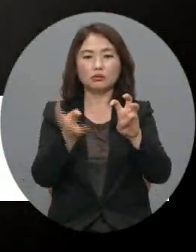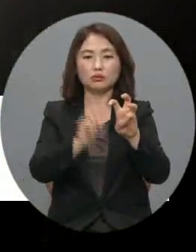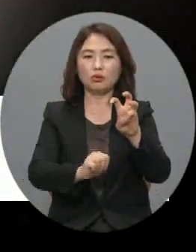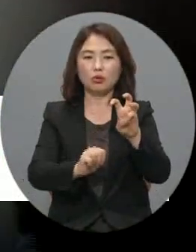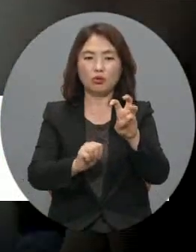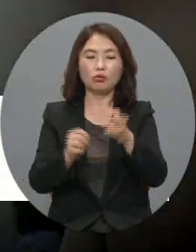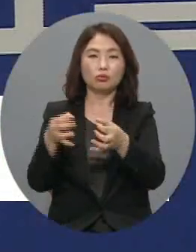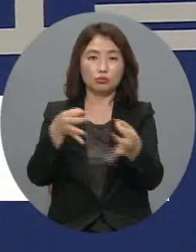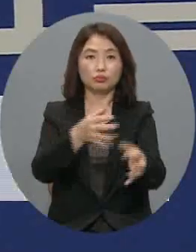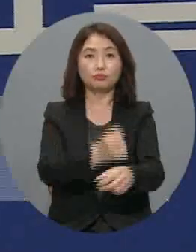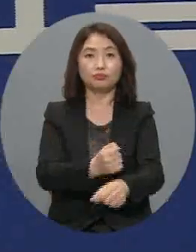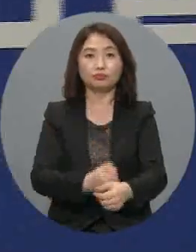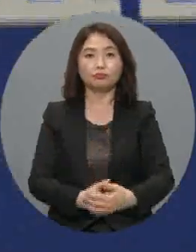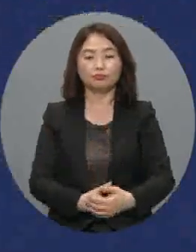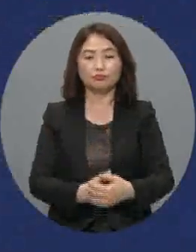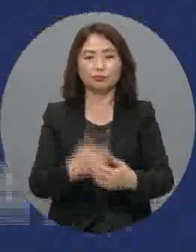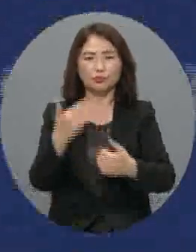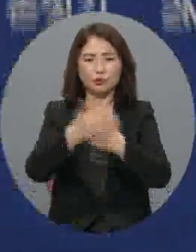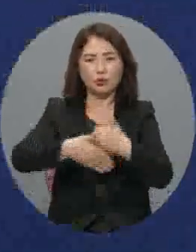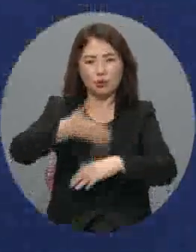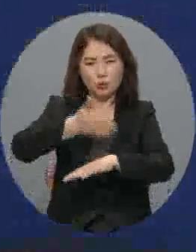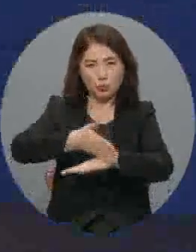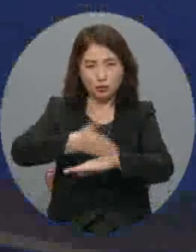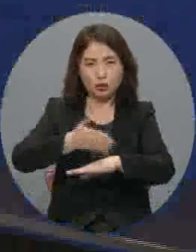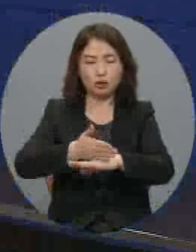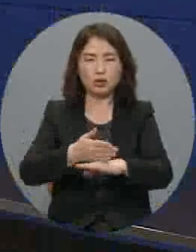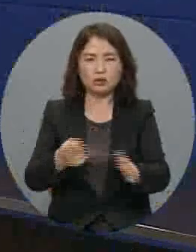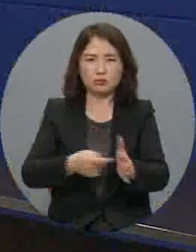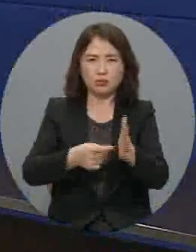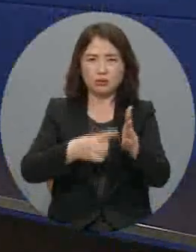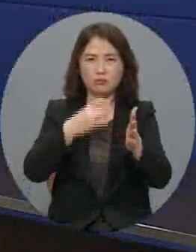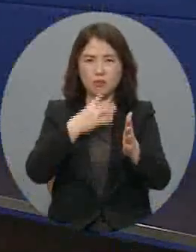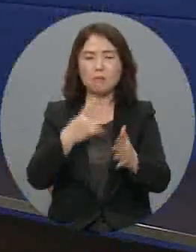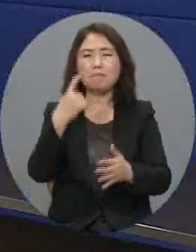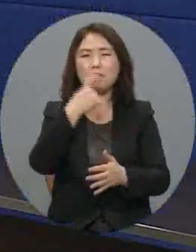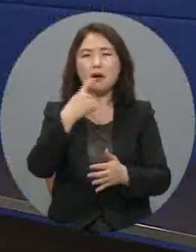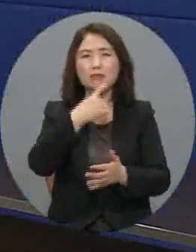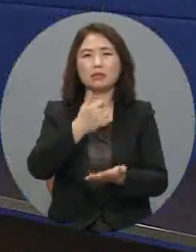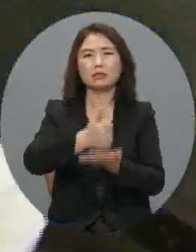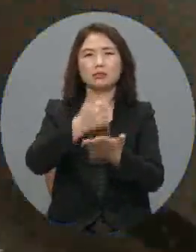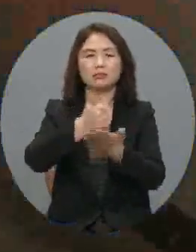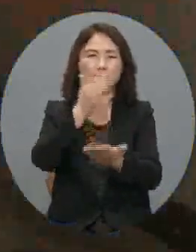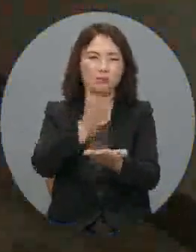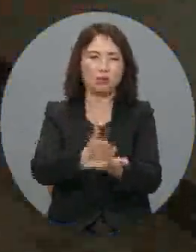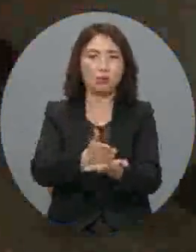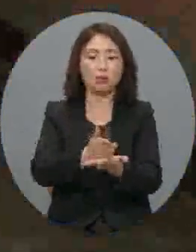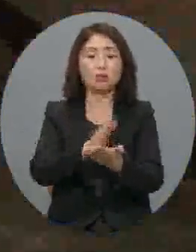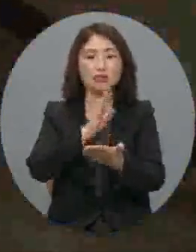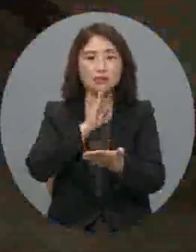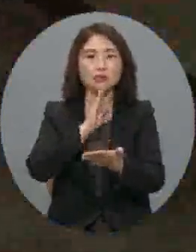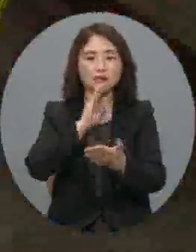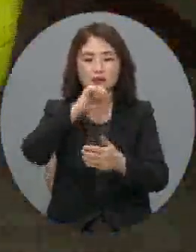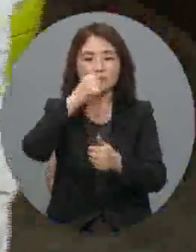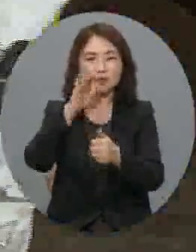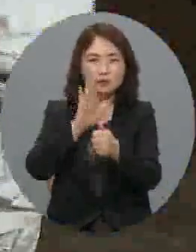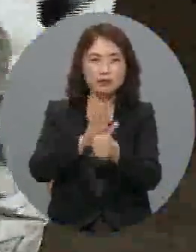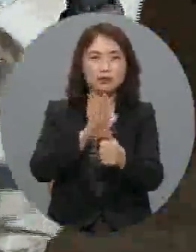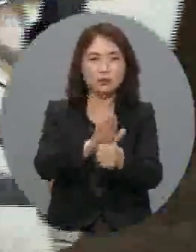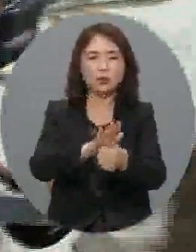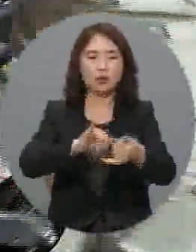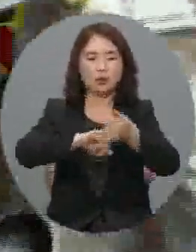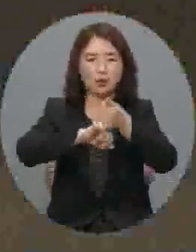가까이 내려갑니다. 덕분에 고마웠다라고 급할 때에만 또 말로만 칭찬할 게 아니라 실질적인 예산과